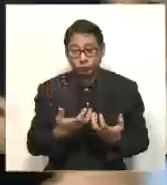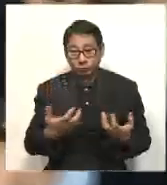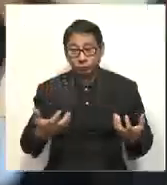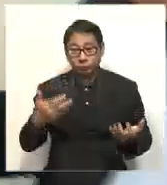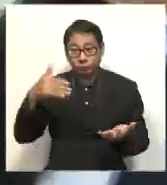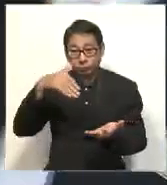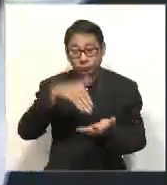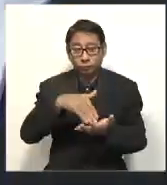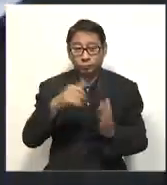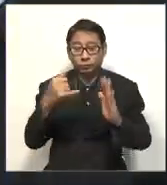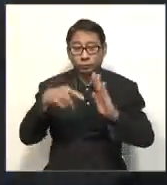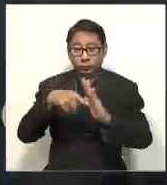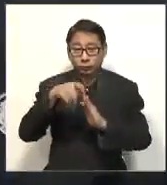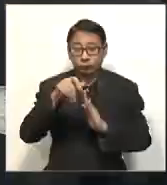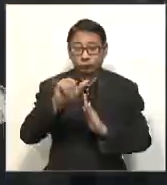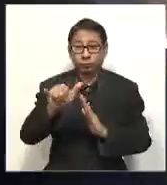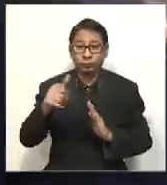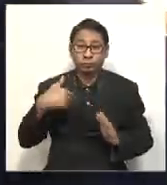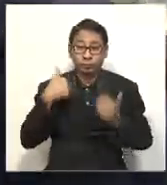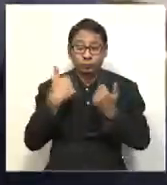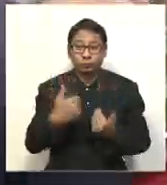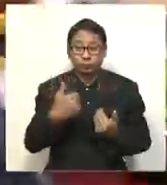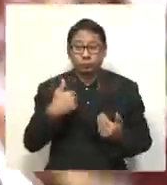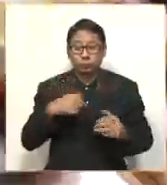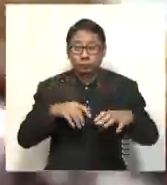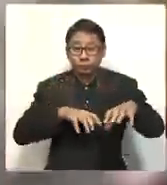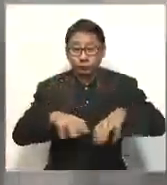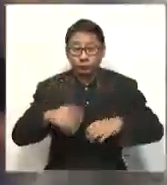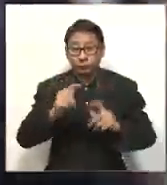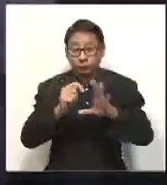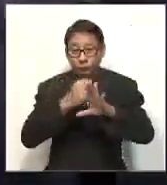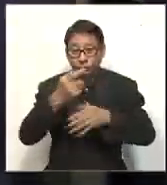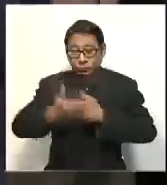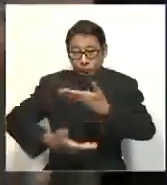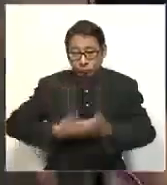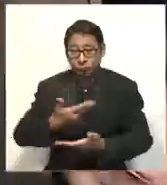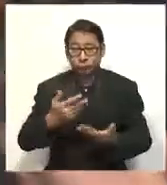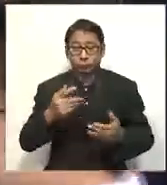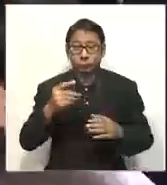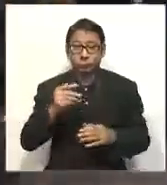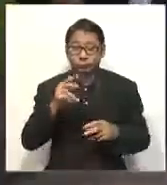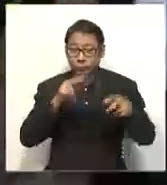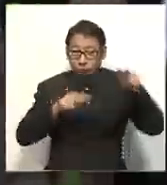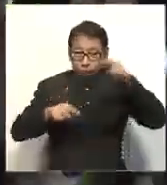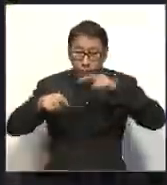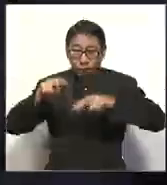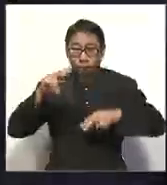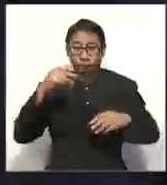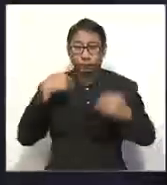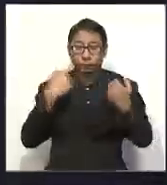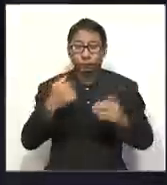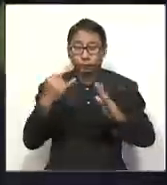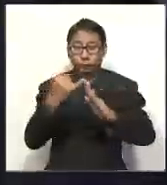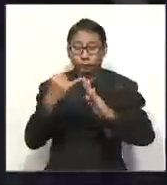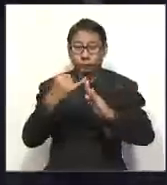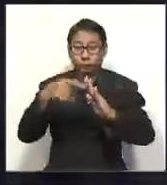ศูนย์ฮอมฮับจังหวัดพะเยานะคะซึ่งเรียกว่าเป็นการจัดเหมือนตลาดย่อยๆให้นายกรัฐมนตรีได้ชมค่ะเพราะว่าที่จังหวัด